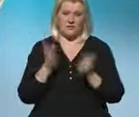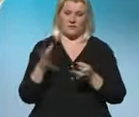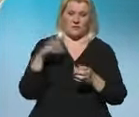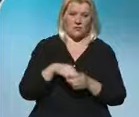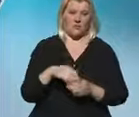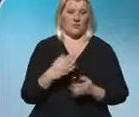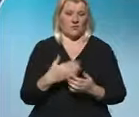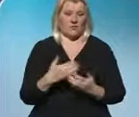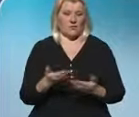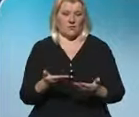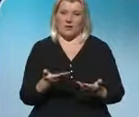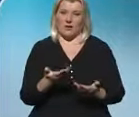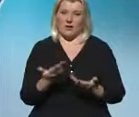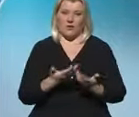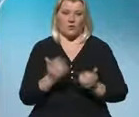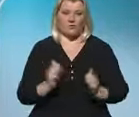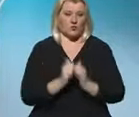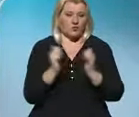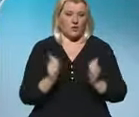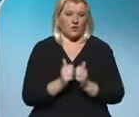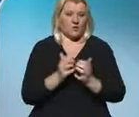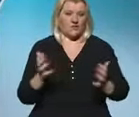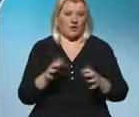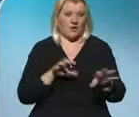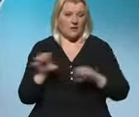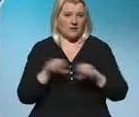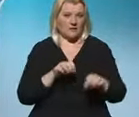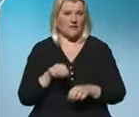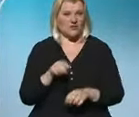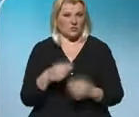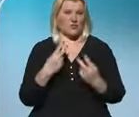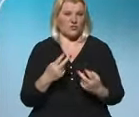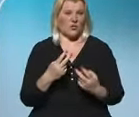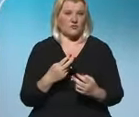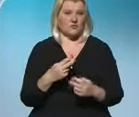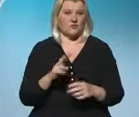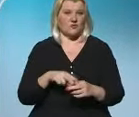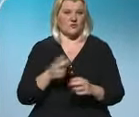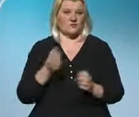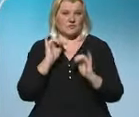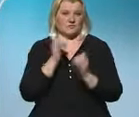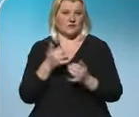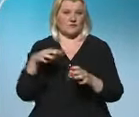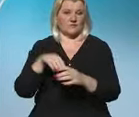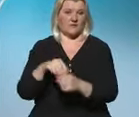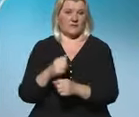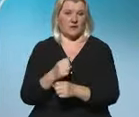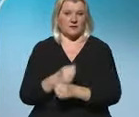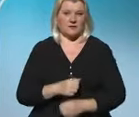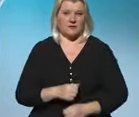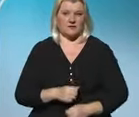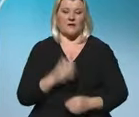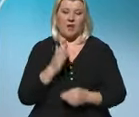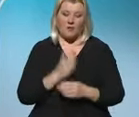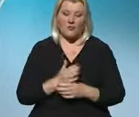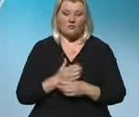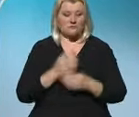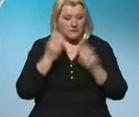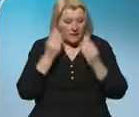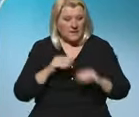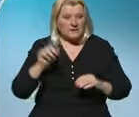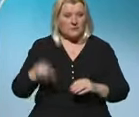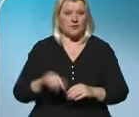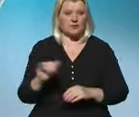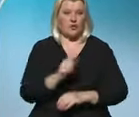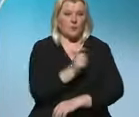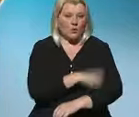jsem se seznámila se spoustu věcma, které je třeba dělat k tomu, aby člověk mohl být na pódiu a získala jsem tím podle mě takovou větší pokoru vůči organizátorům a vůči lidem,